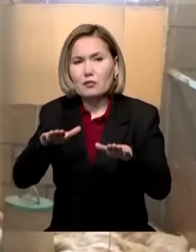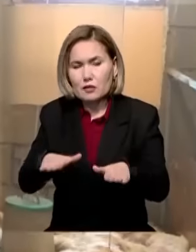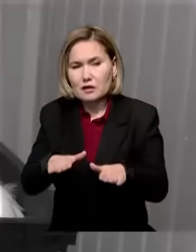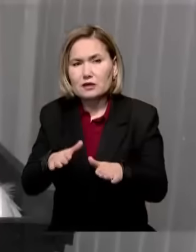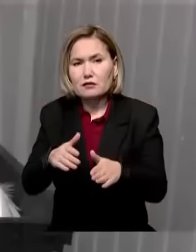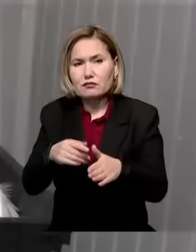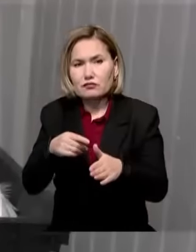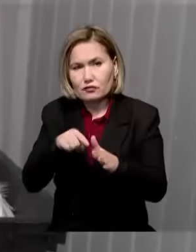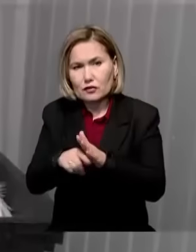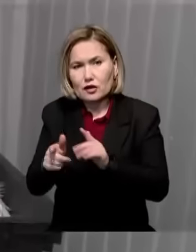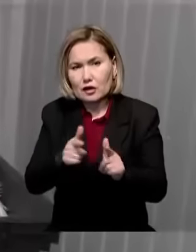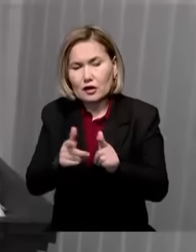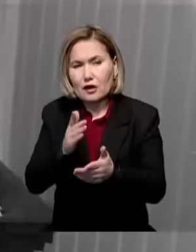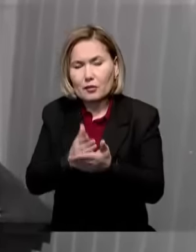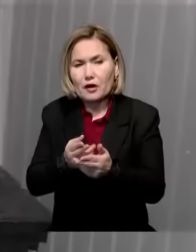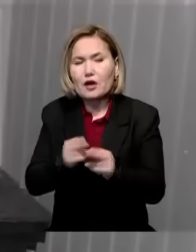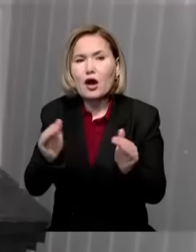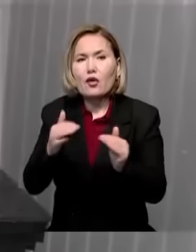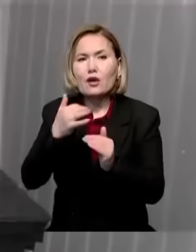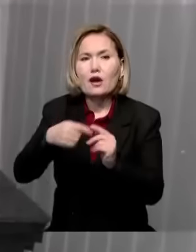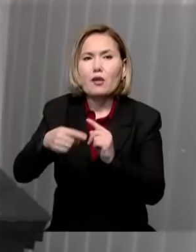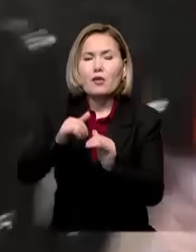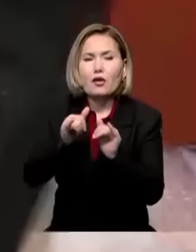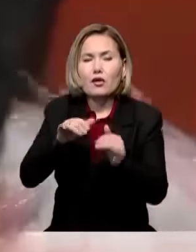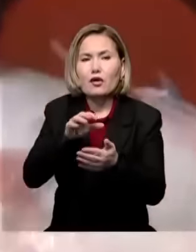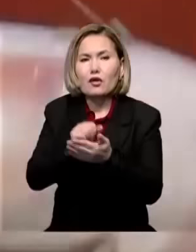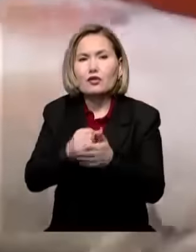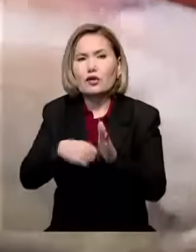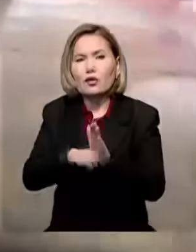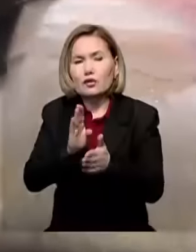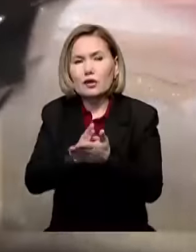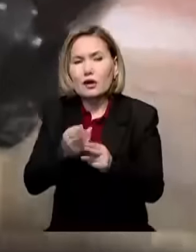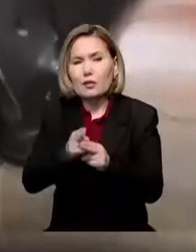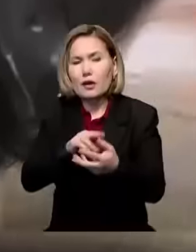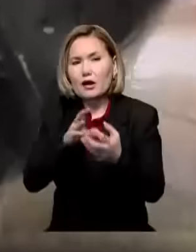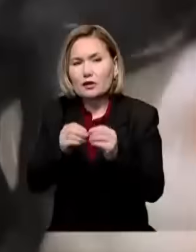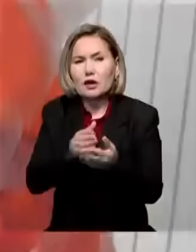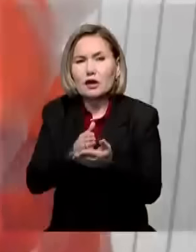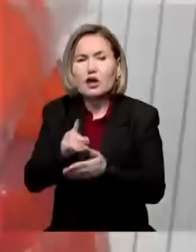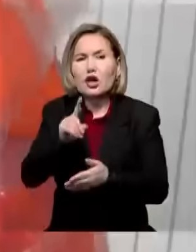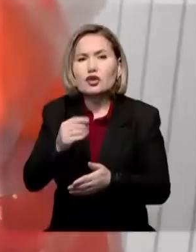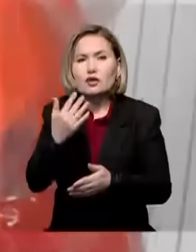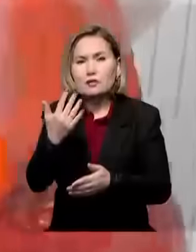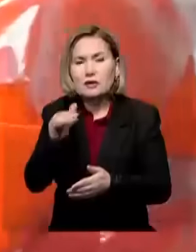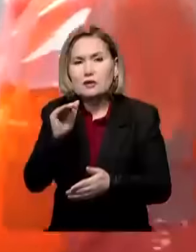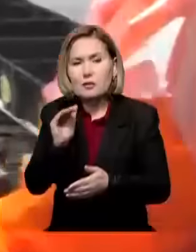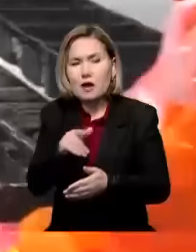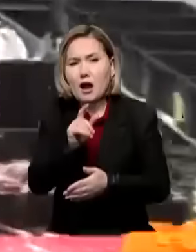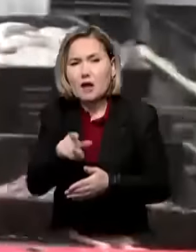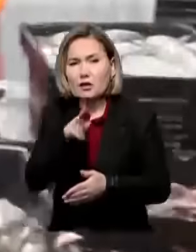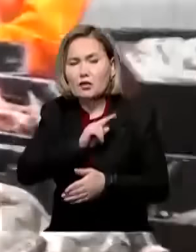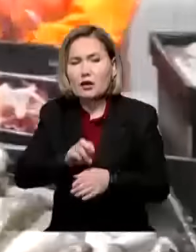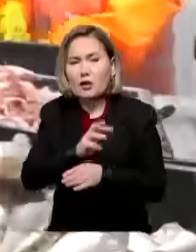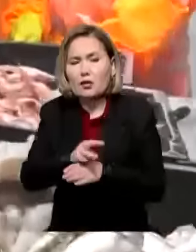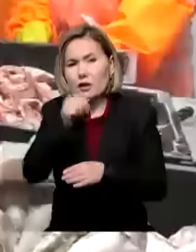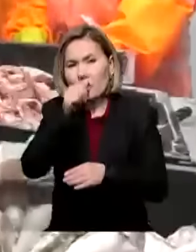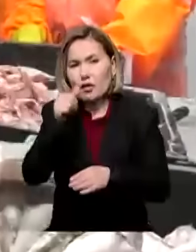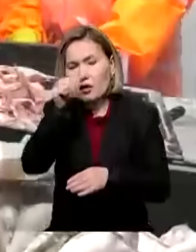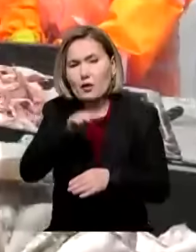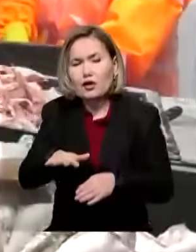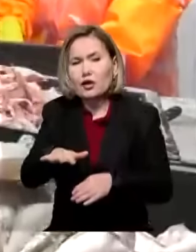дайын тұр. Өңірде орта және шағын кәсіпкерлік қарқынды дамып келеді. Қазір осы салада 105 мыңнан астам адам еңбек етеді. Өткен жылы